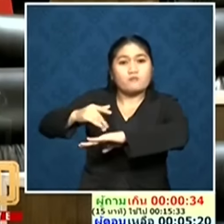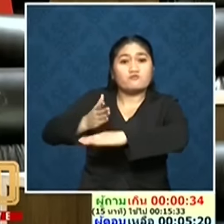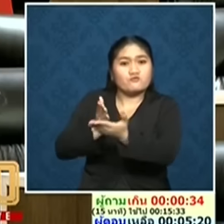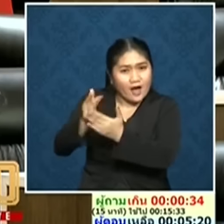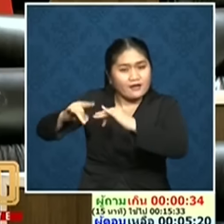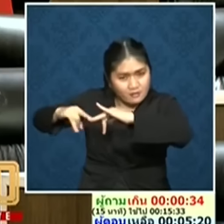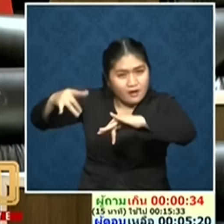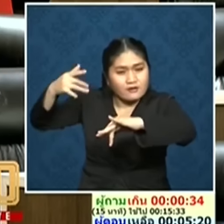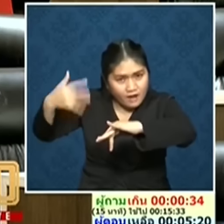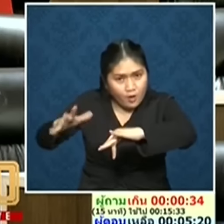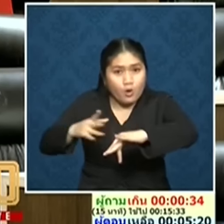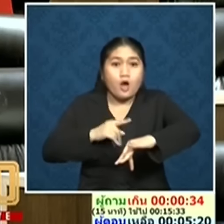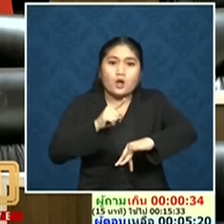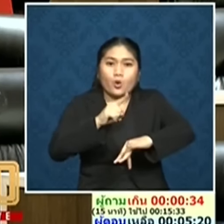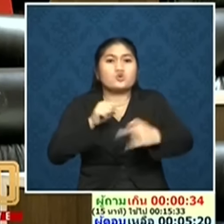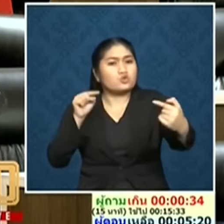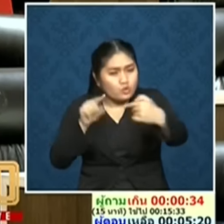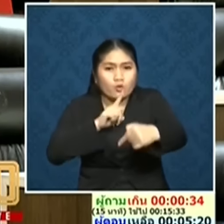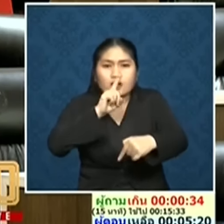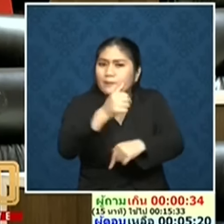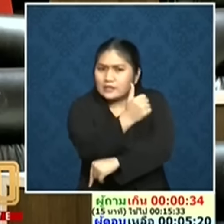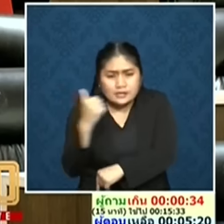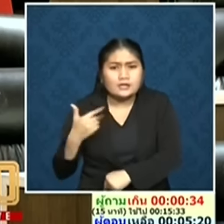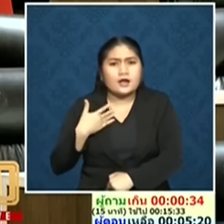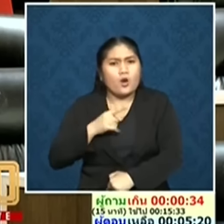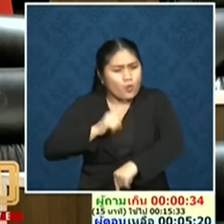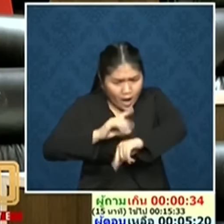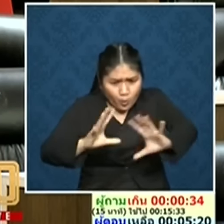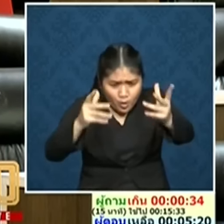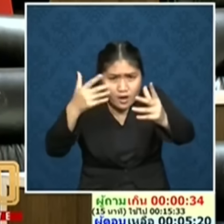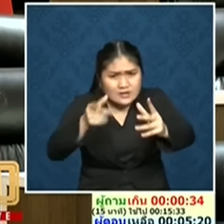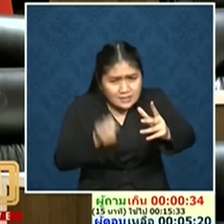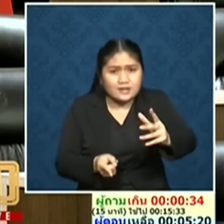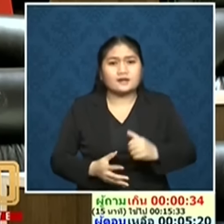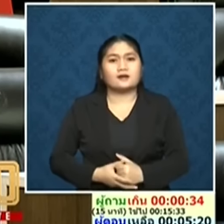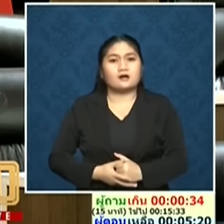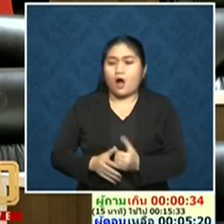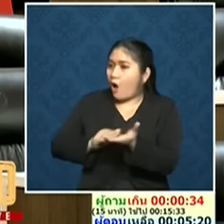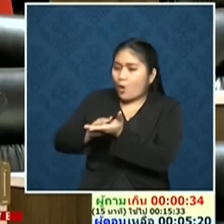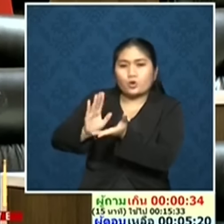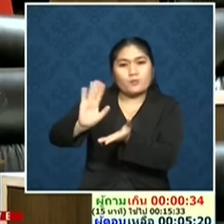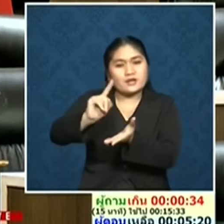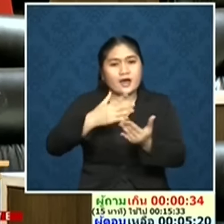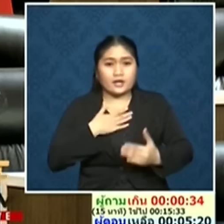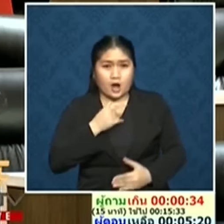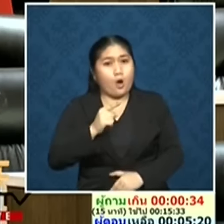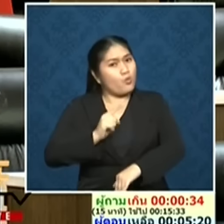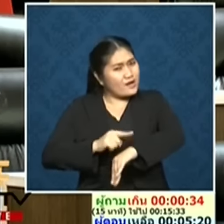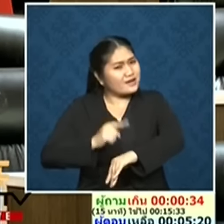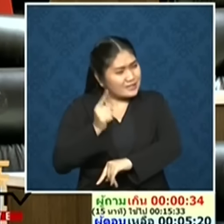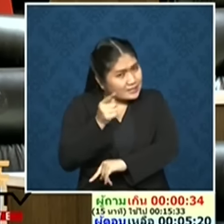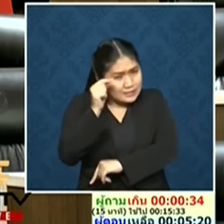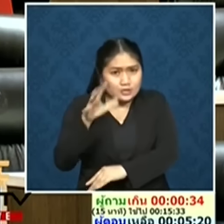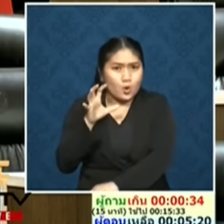นะครับท่านยังลามไปคำถามอื่นอีกท่านหมดเวลาจริงๆครับขอท่านประธานวินิฉัยตามข้อ 71อย่างเคร่งครัด